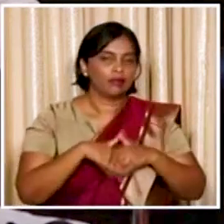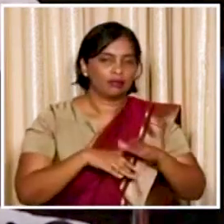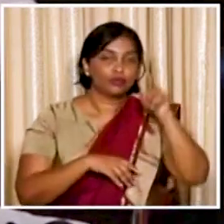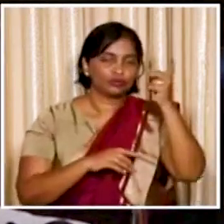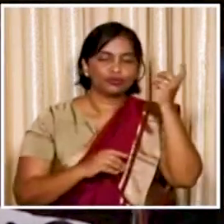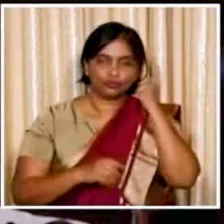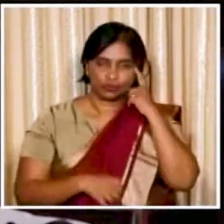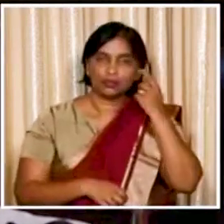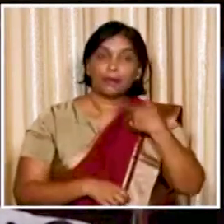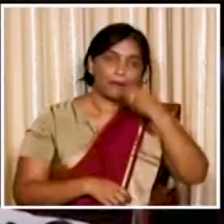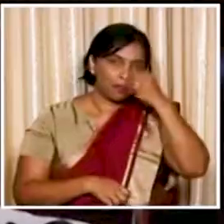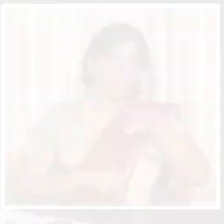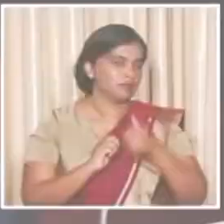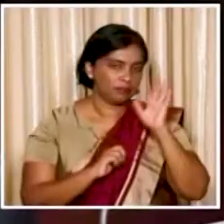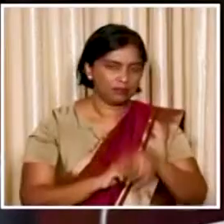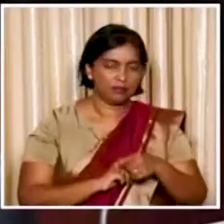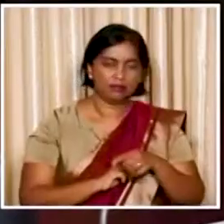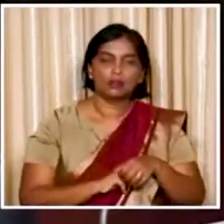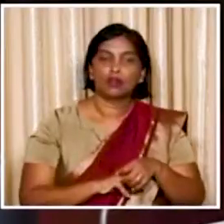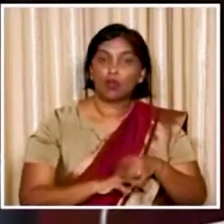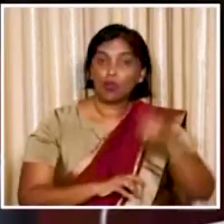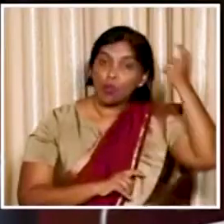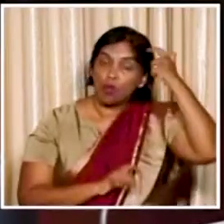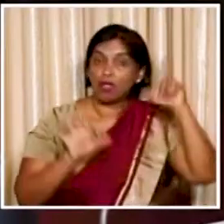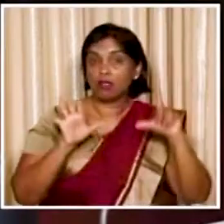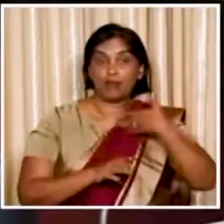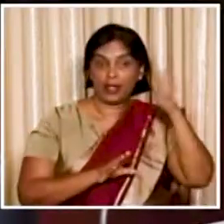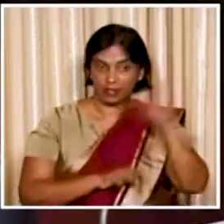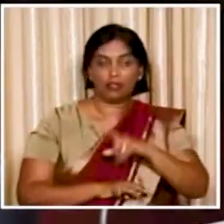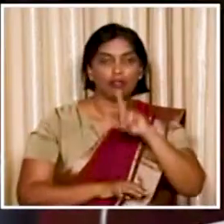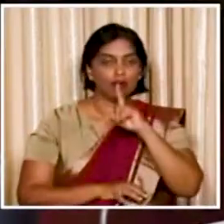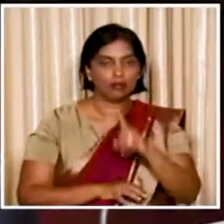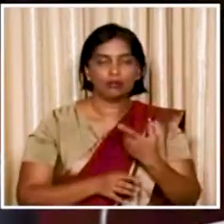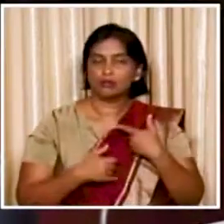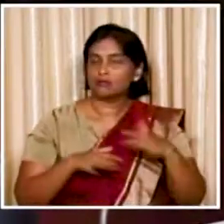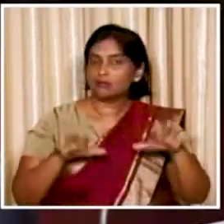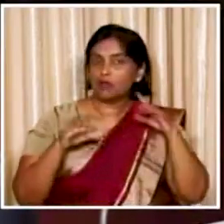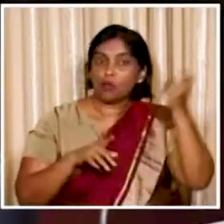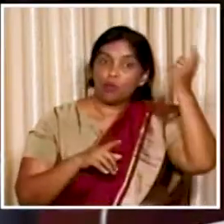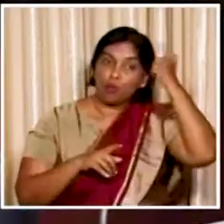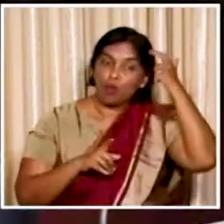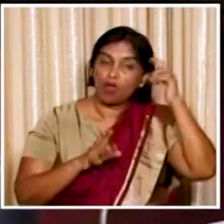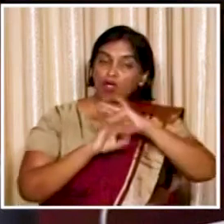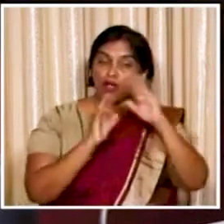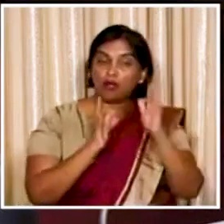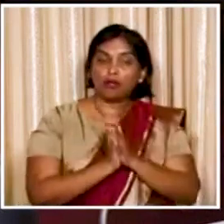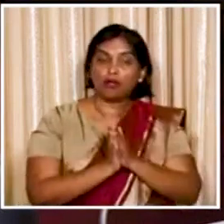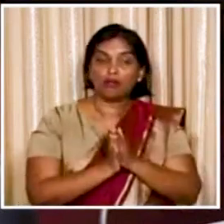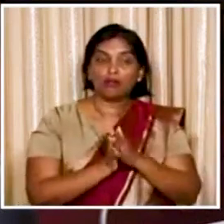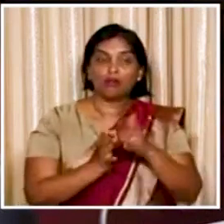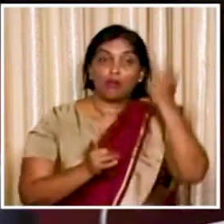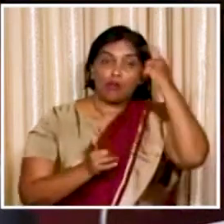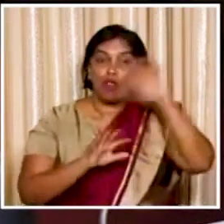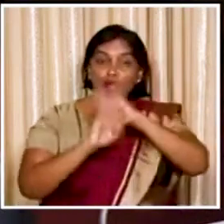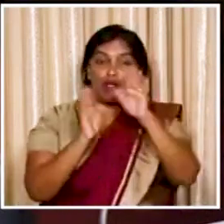ඔබතුමත් දන්නවා මාතර ජනතාවගේ ජීවිතය ගැන. මුල හතක් පාර්ලිමේන්තුවට එනවා කිව්වා. මාගේ අම්මේ මුල ටික රටෙන් ගලාගෙන